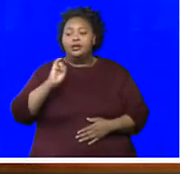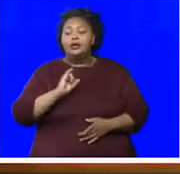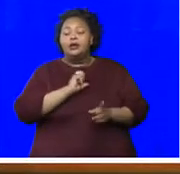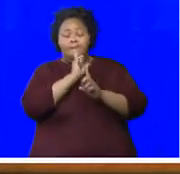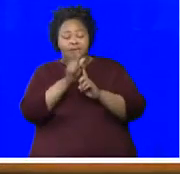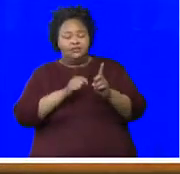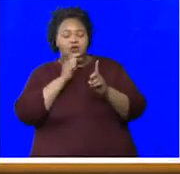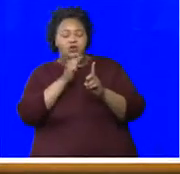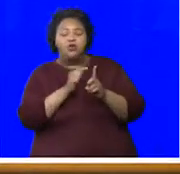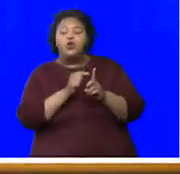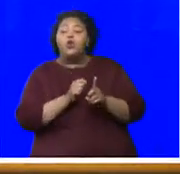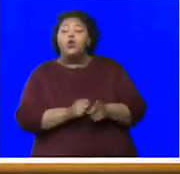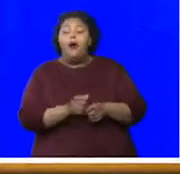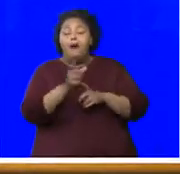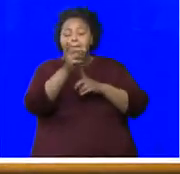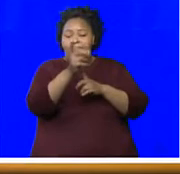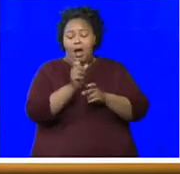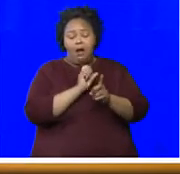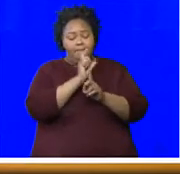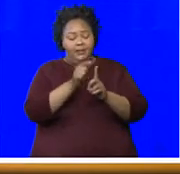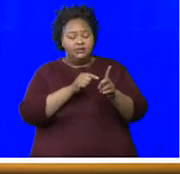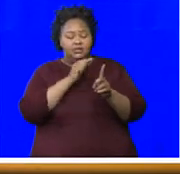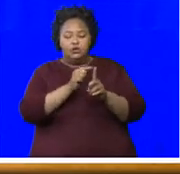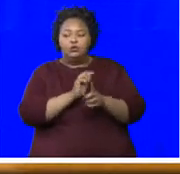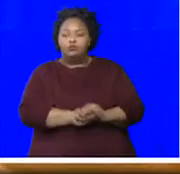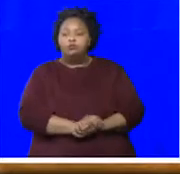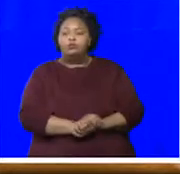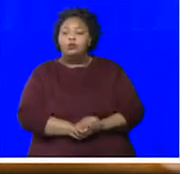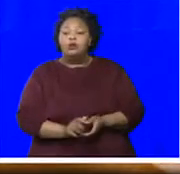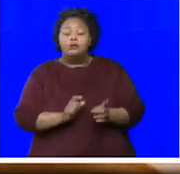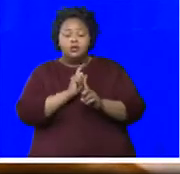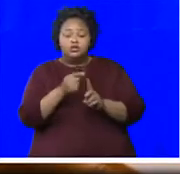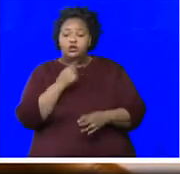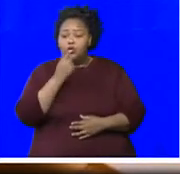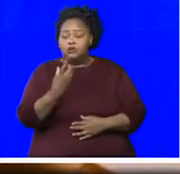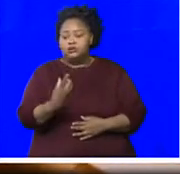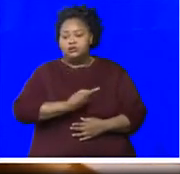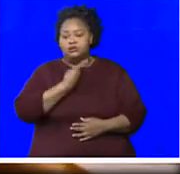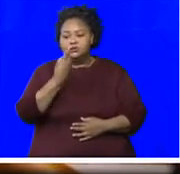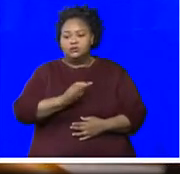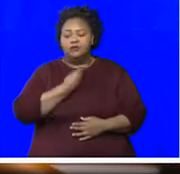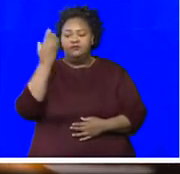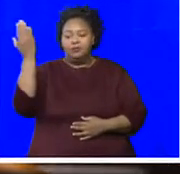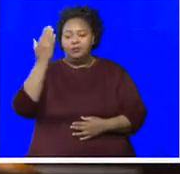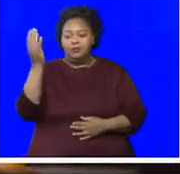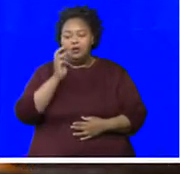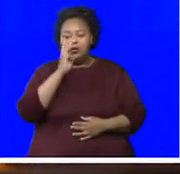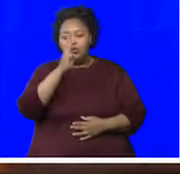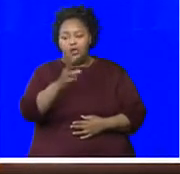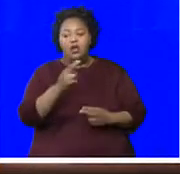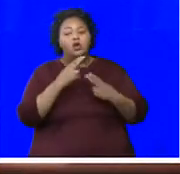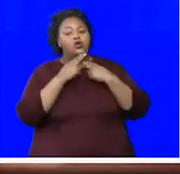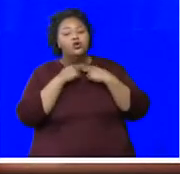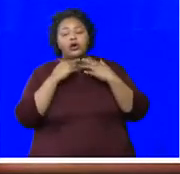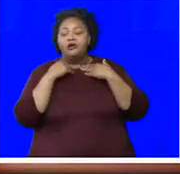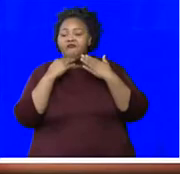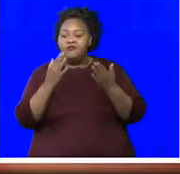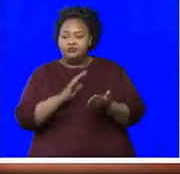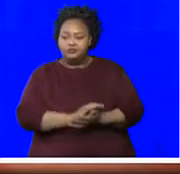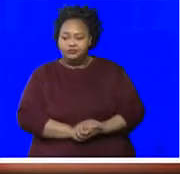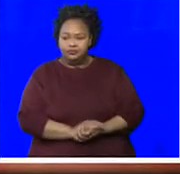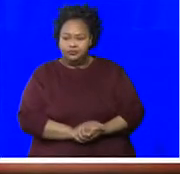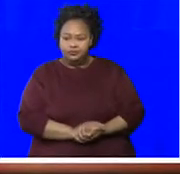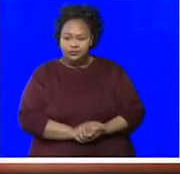afunzelwe lelicala lakhe washela enkantolo ukuthi utadi khulumela manje mthokozi Dlamini watise busa ukuthi licala